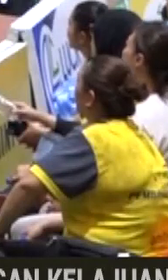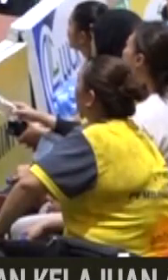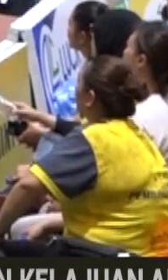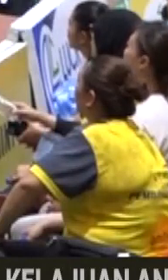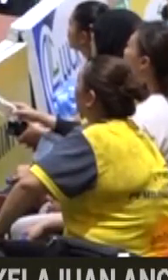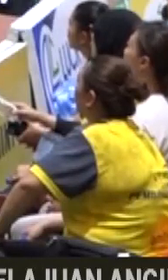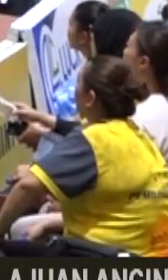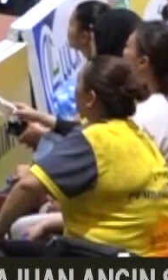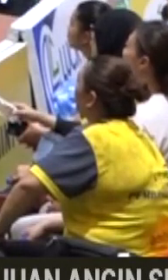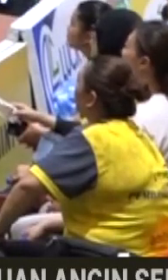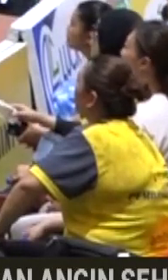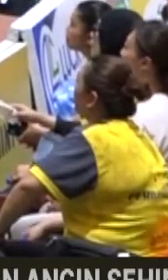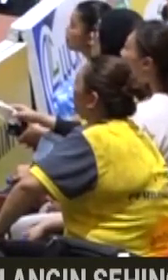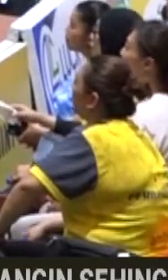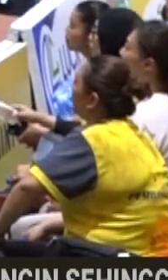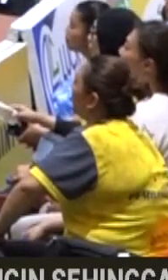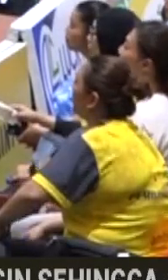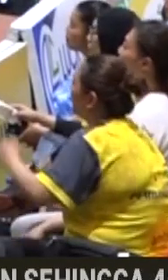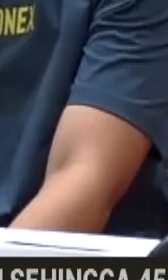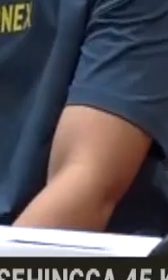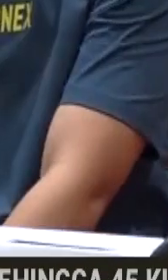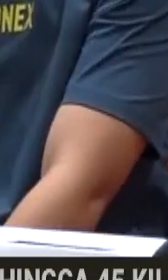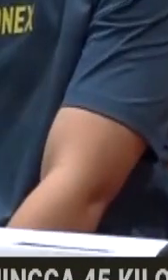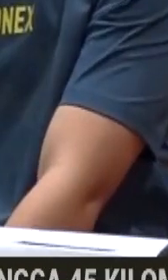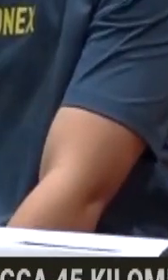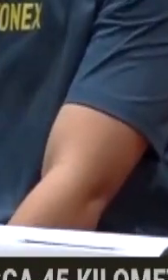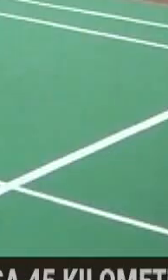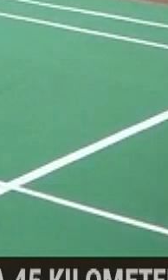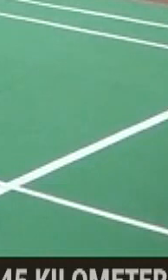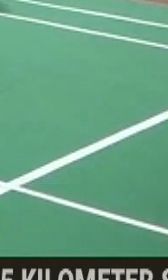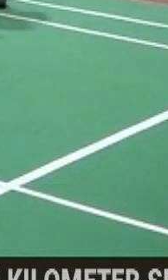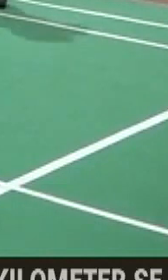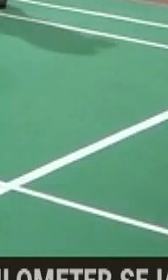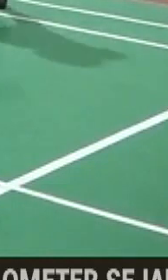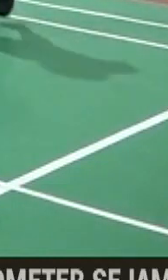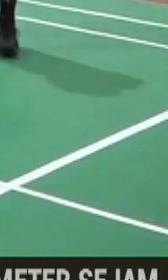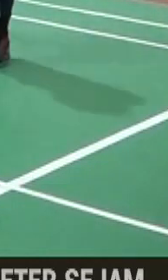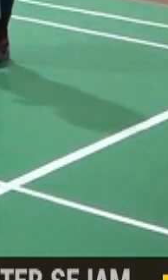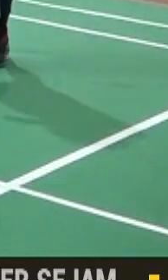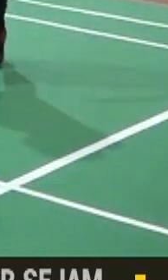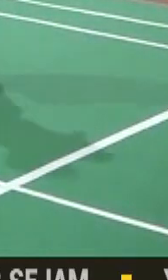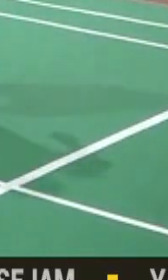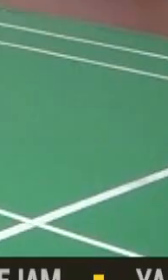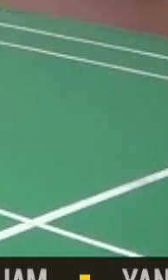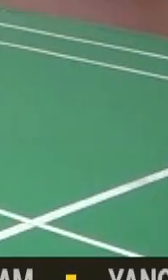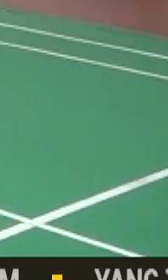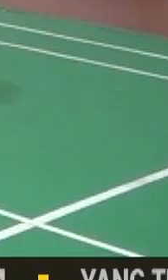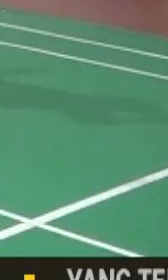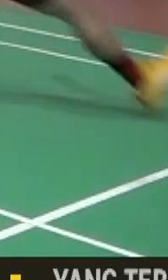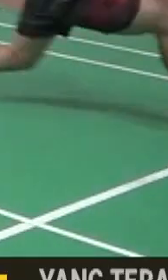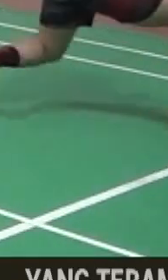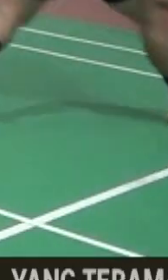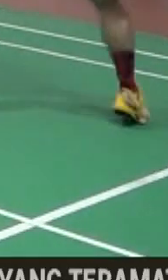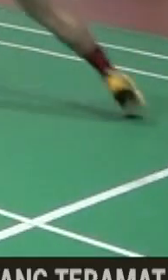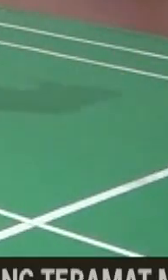seri Haji Awang halbi bin Haji Mohamad yusof menteri di jabatan Perdana Menteri dan menteri pertahanan kedua juara juga